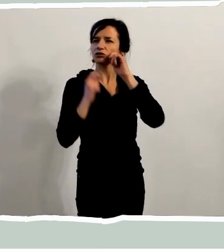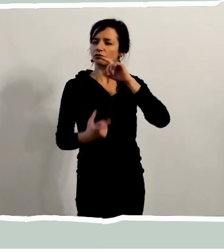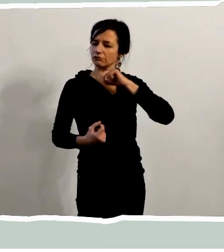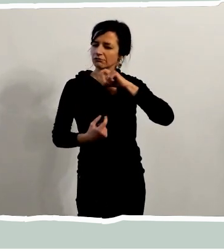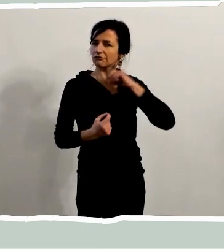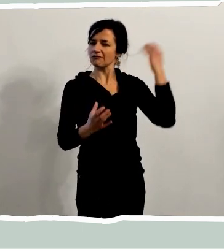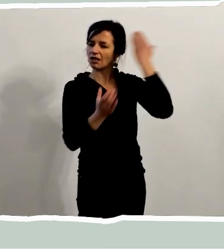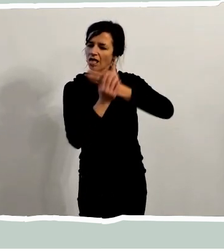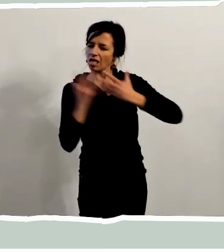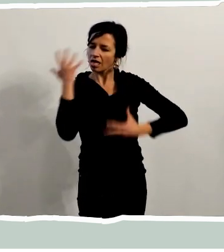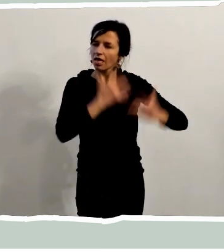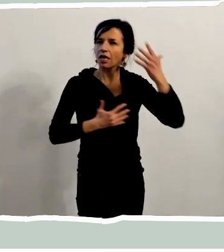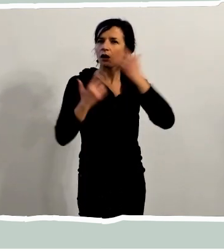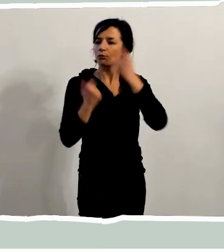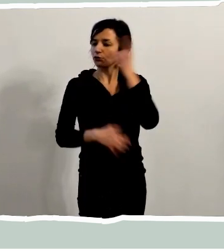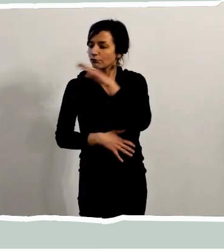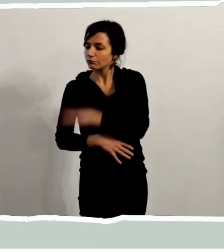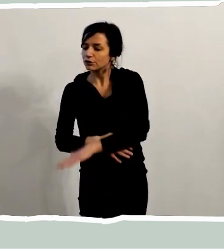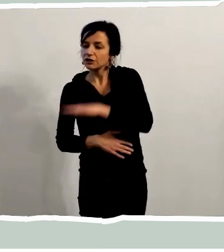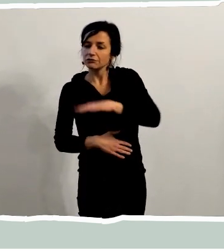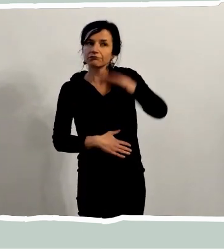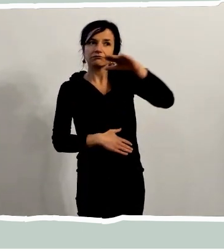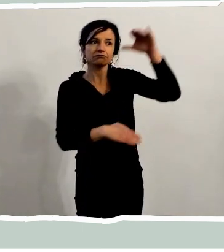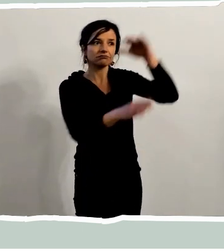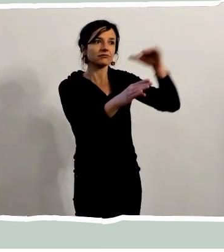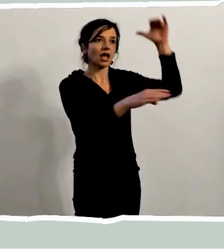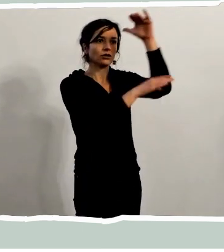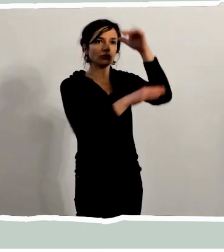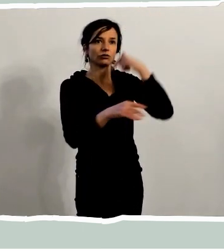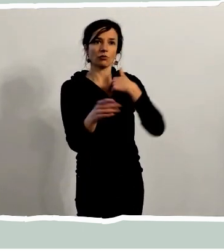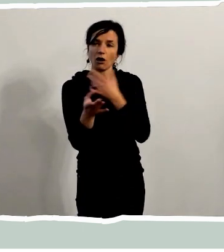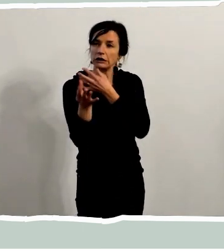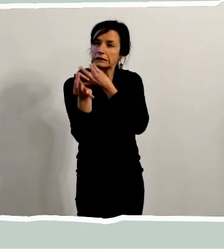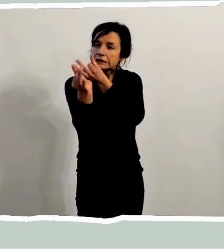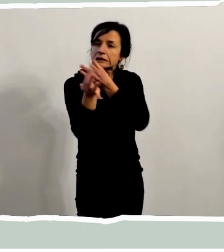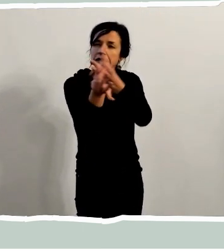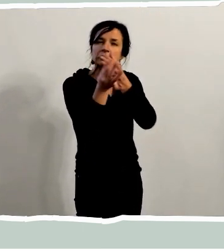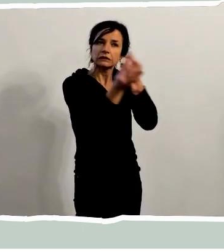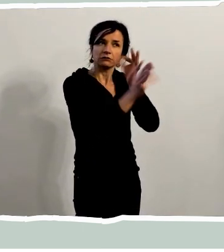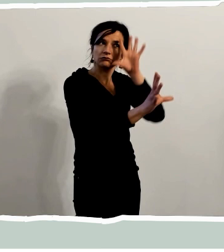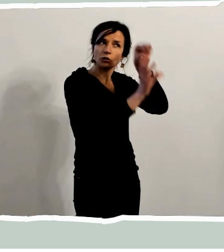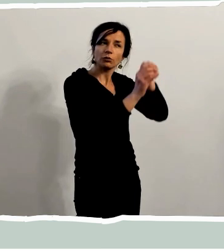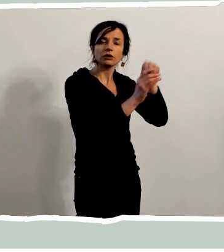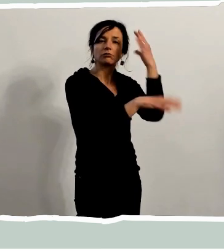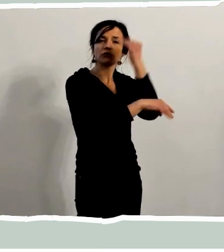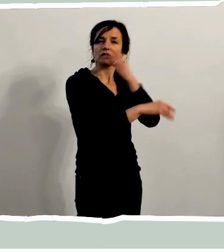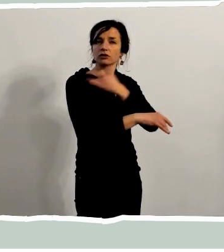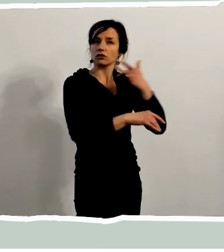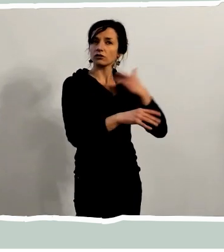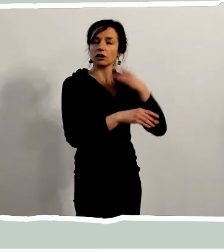va des plus petits jusqu'aux adultes, et voire même des professionnels et des professionnels de santé.